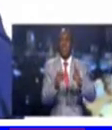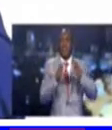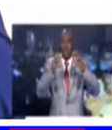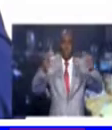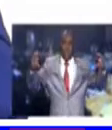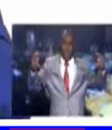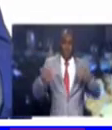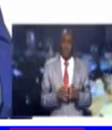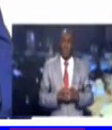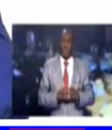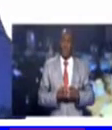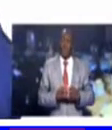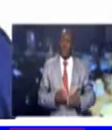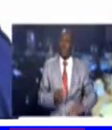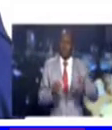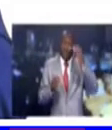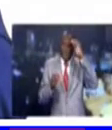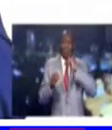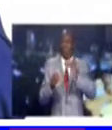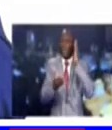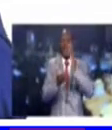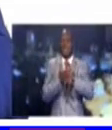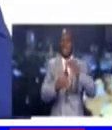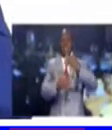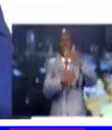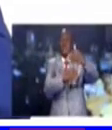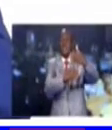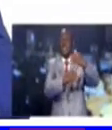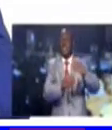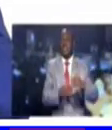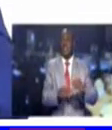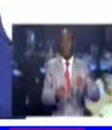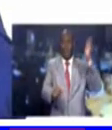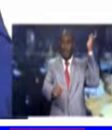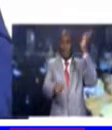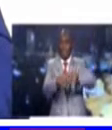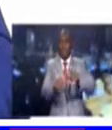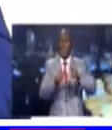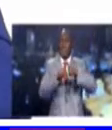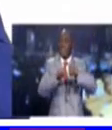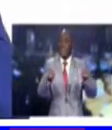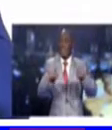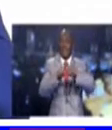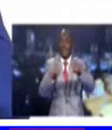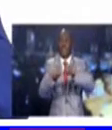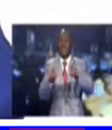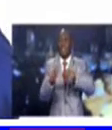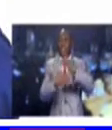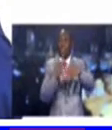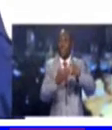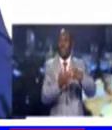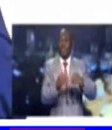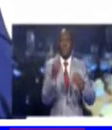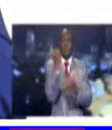massive ignorant les frontières fera pas sans distinction pays riches